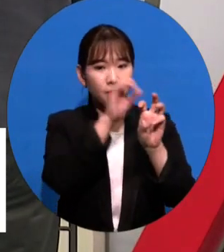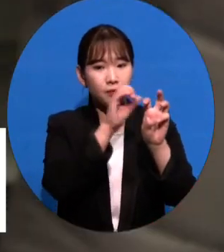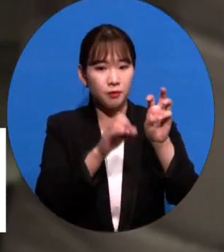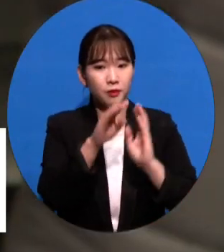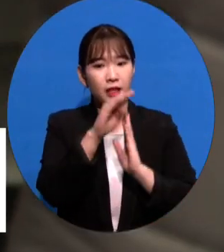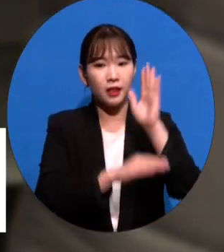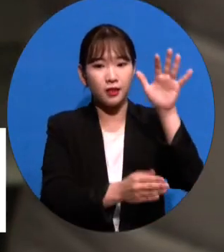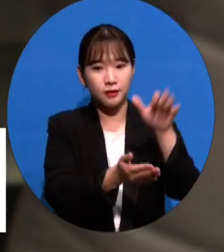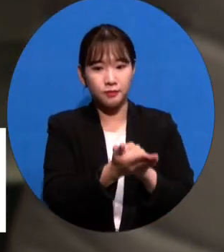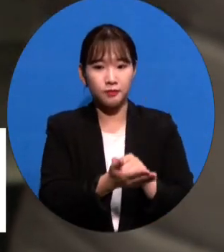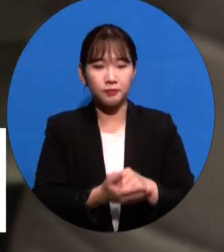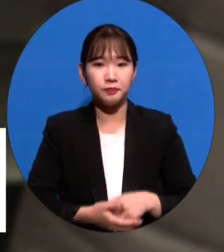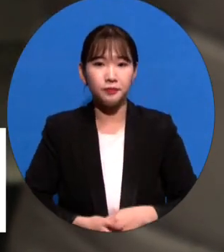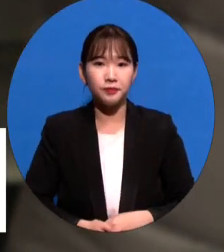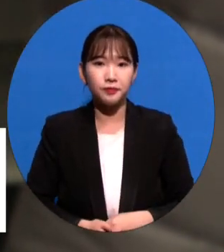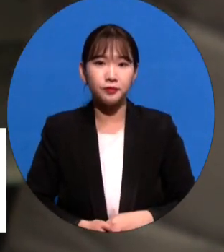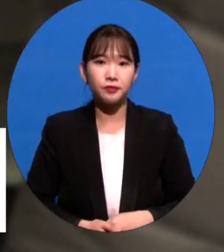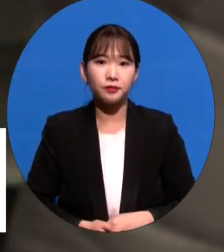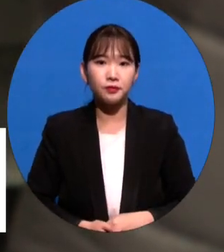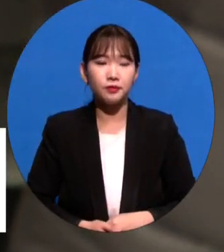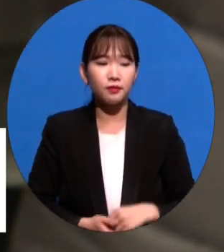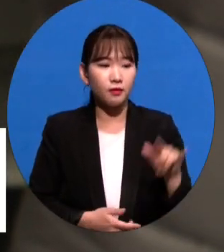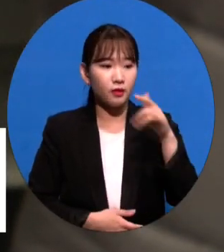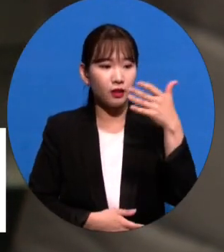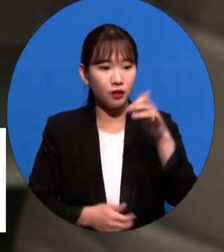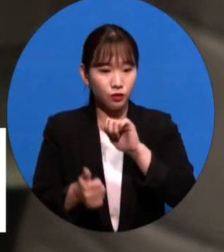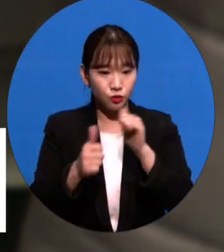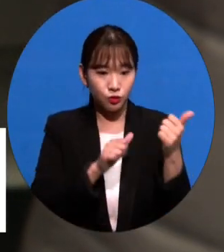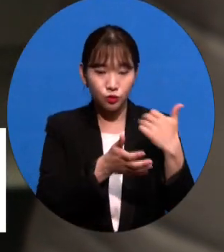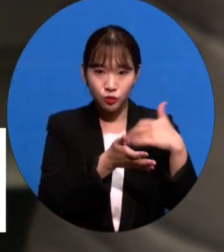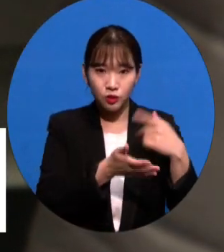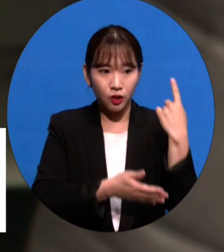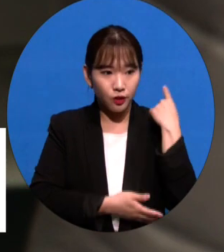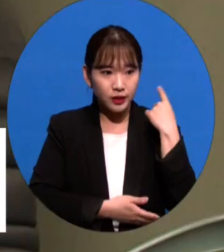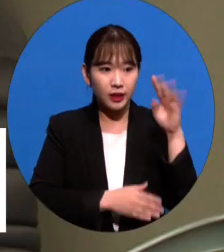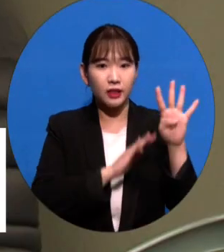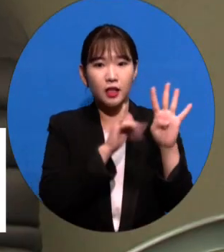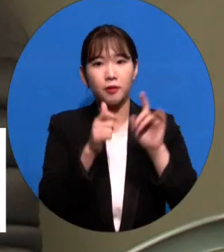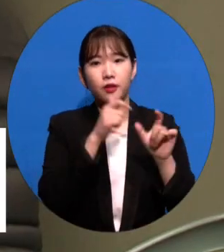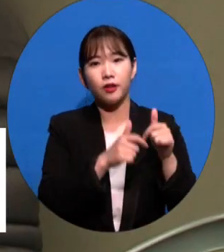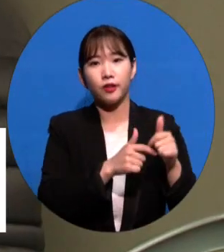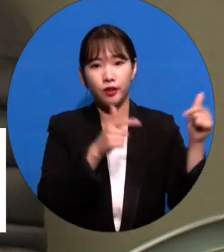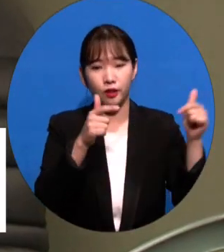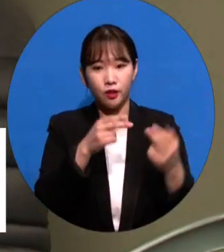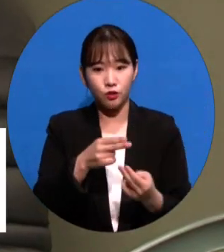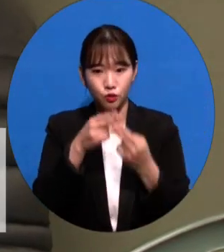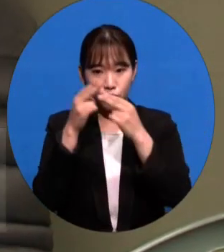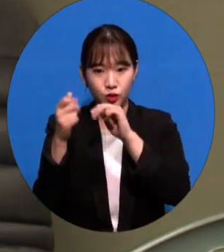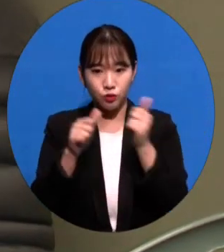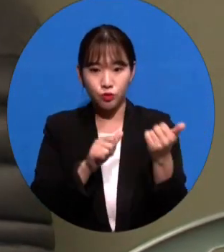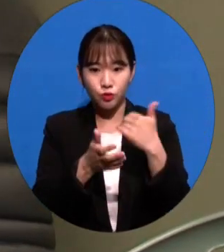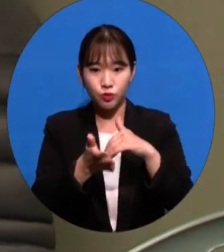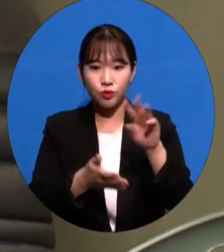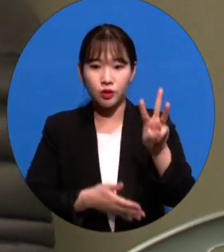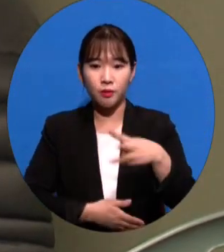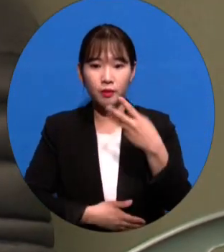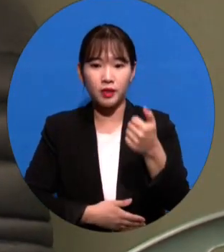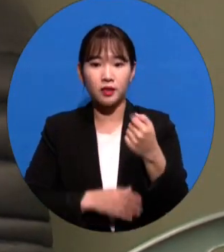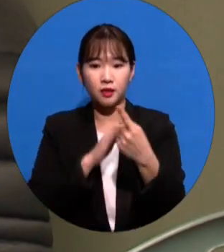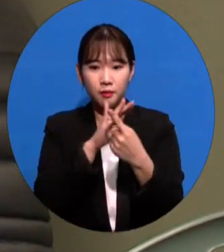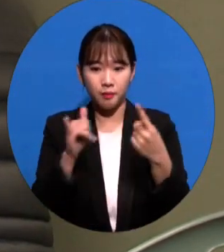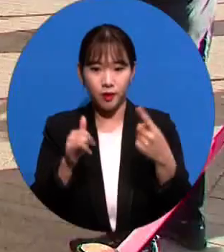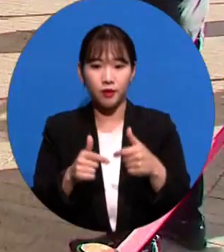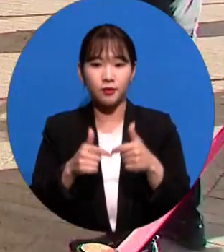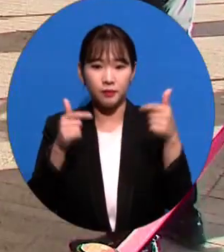30% 이상을 차지했습니다. 코로나19 사망자는 어제 하루 4명 추가돼 누적 사망자는